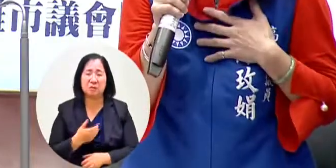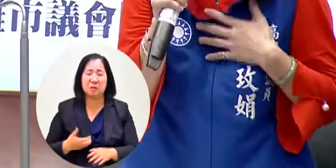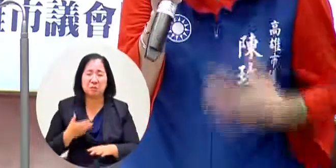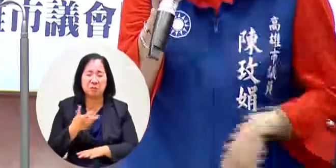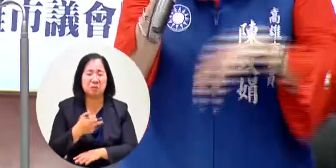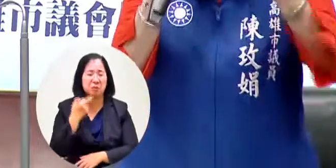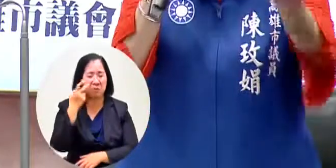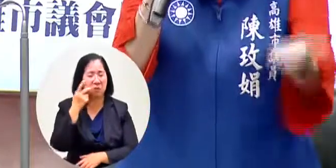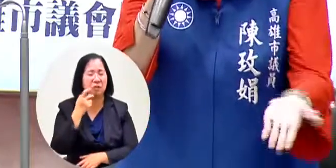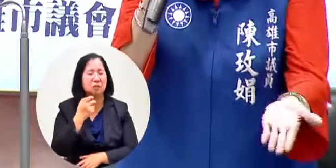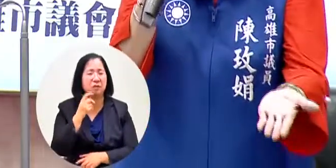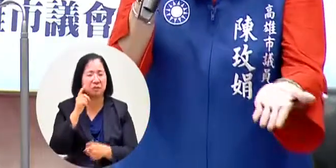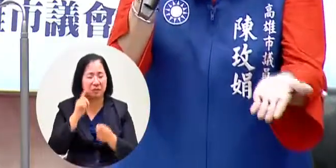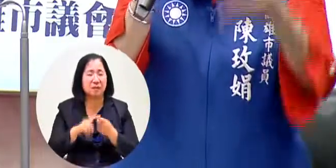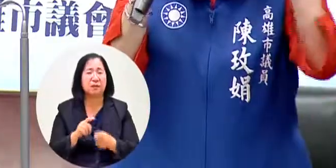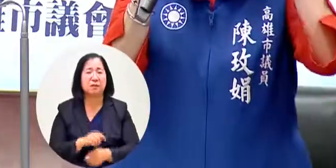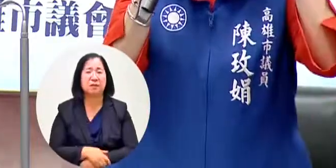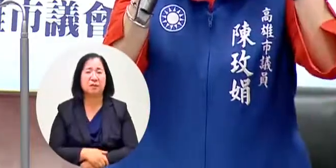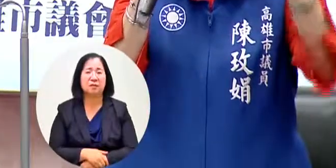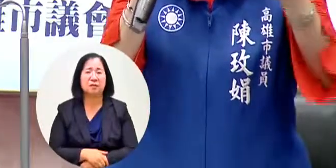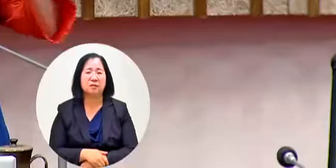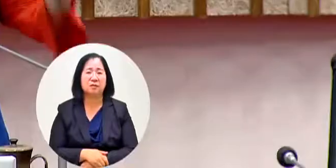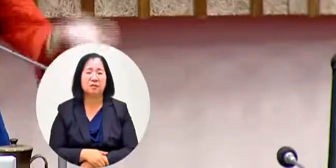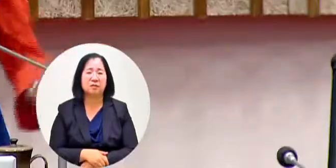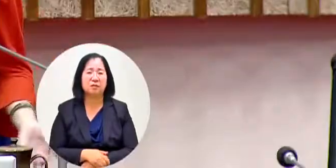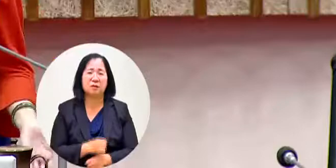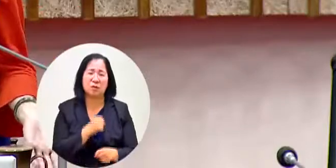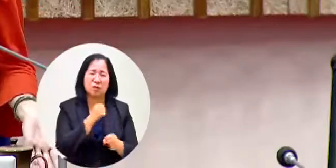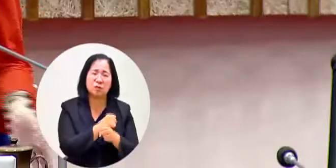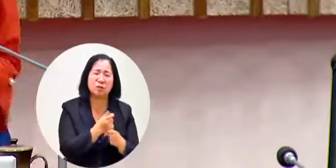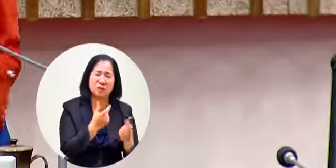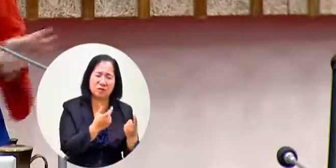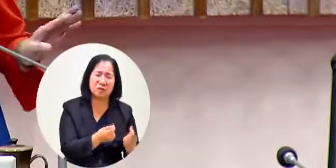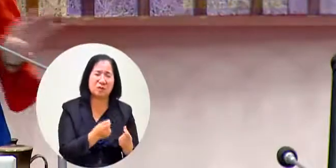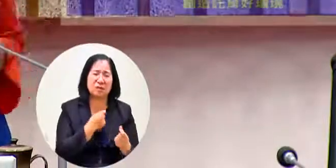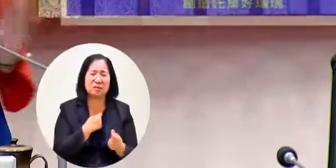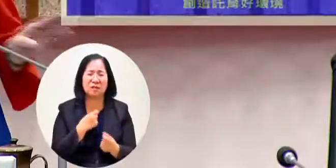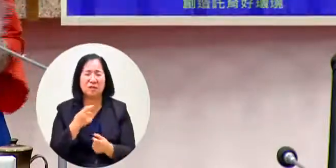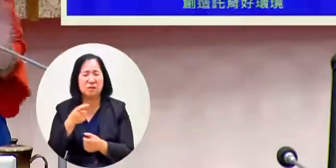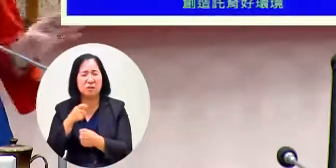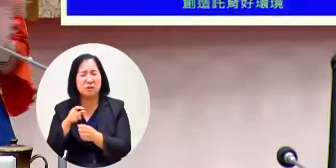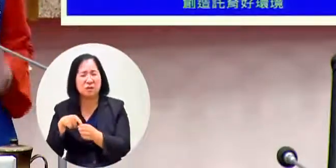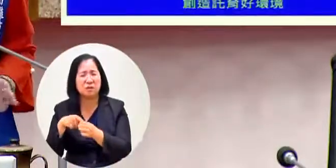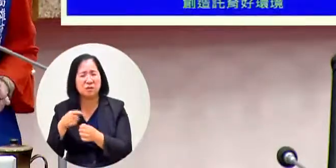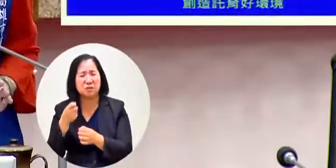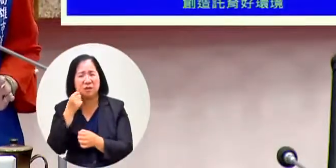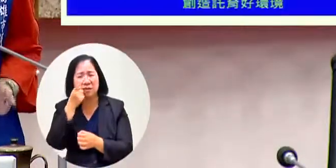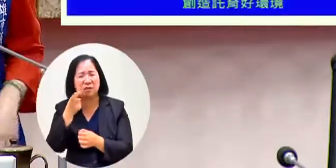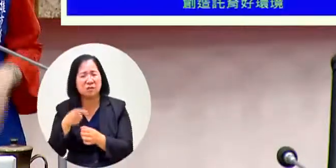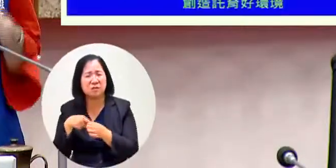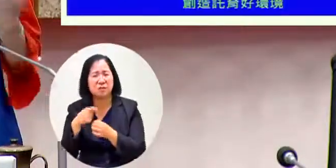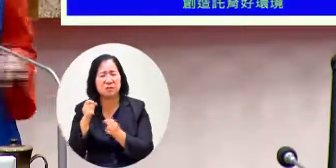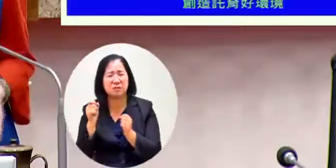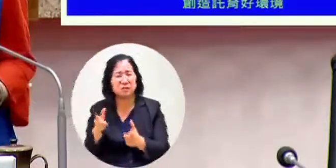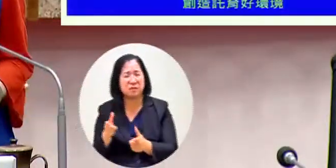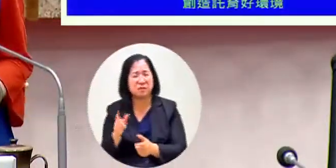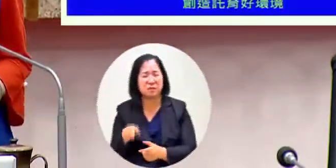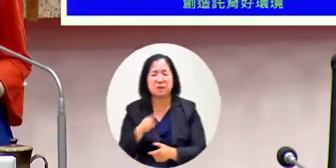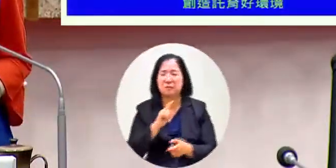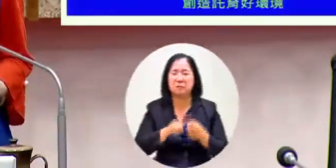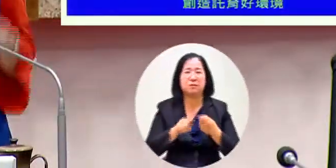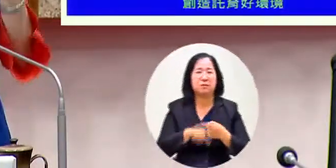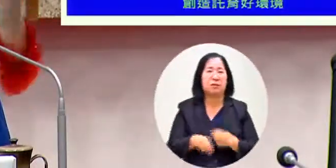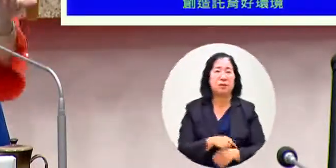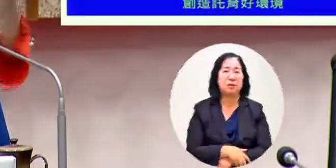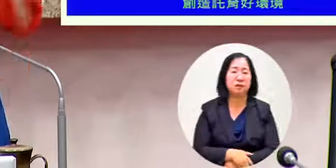院他教育部都已经规定我们这个准公共化的人应该要有29,000元的待遇了，那为什么我们高雄